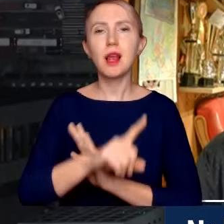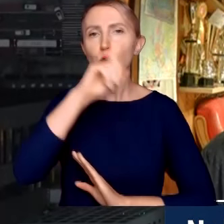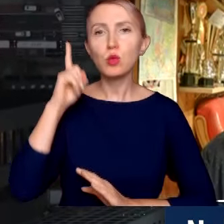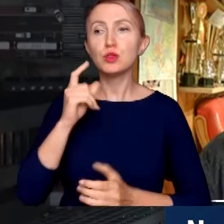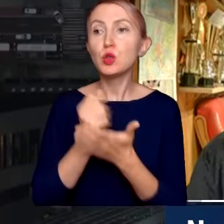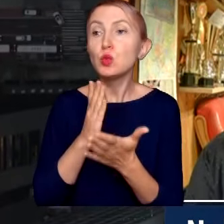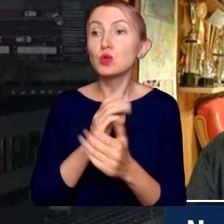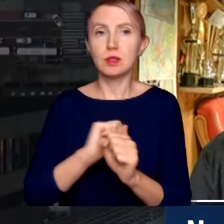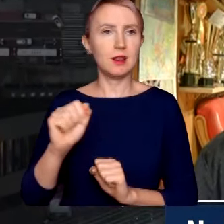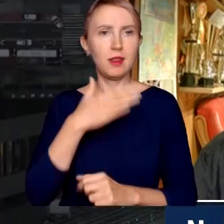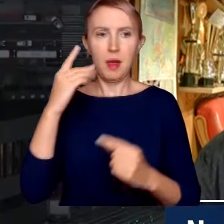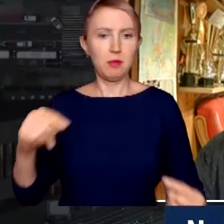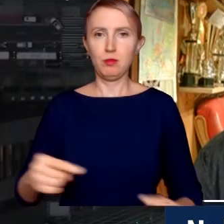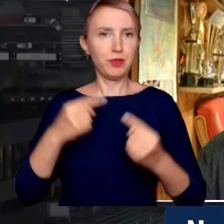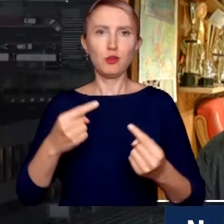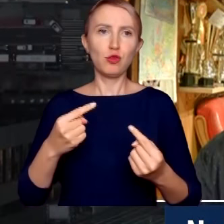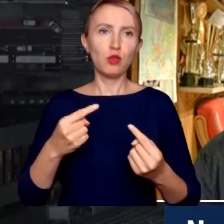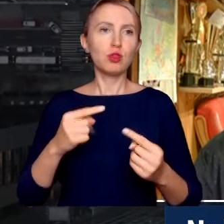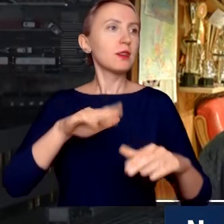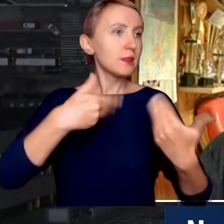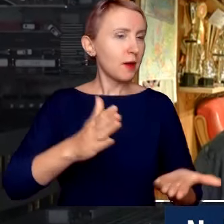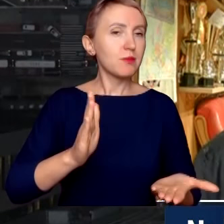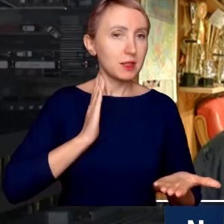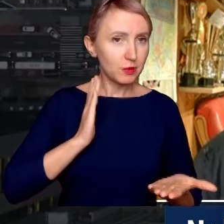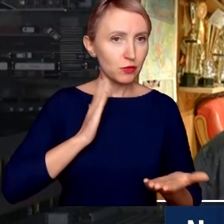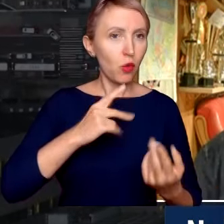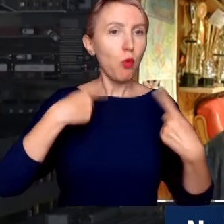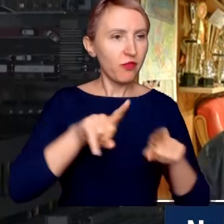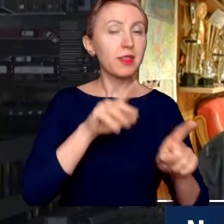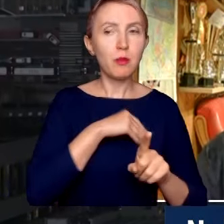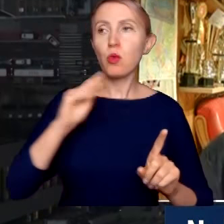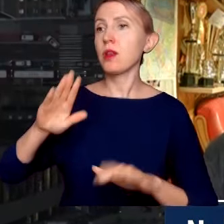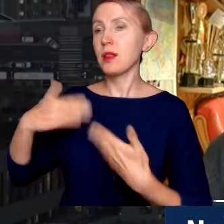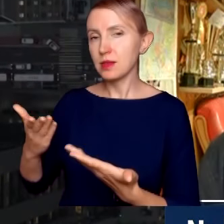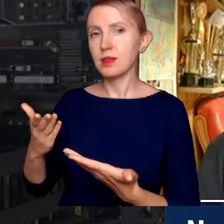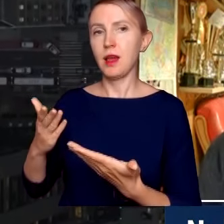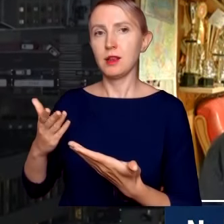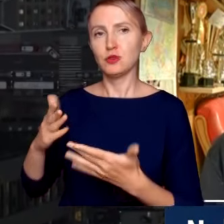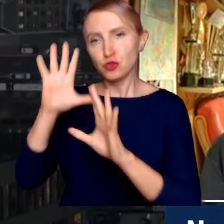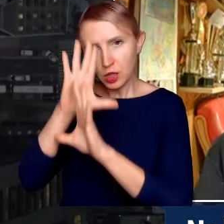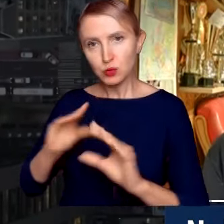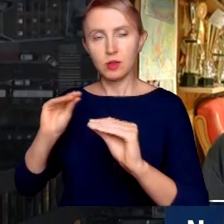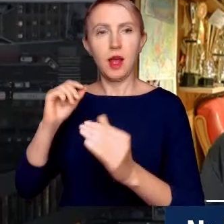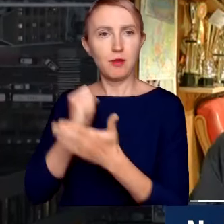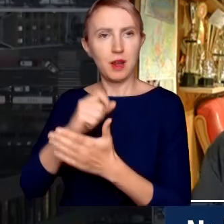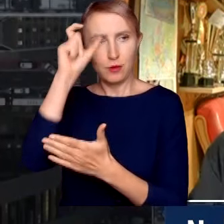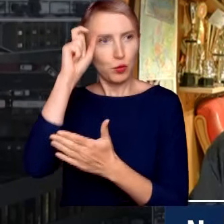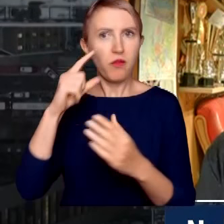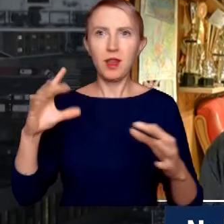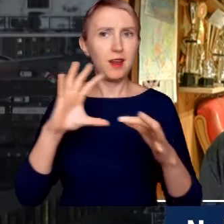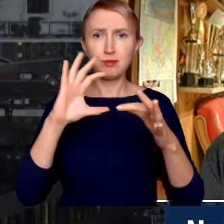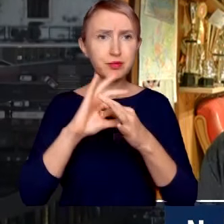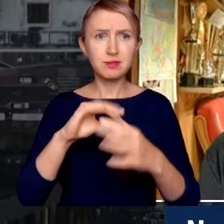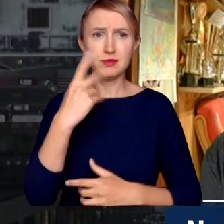są. Nie ma sprzeczności między zapewnieniem bezpieczeństwa obywatelom polskim, a brakiem poszanowania praw człowieka. To jest